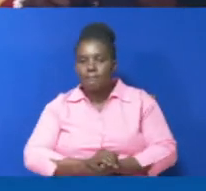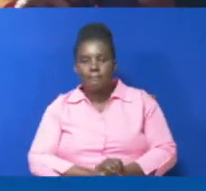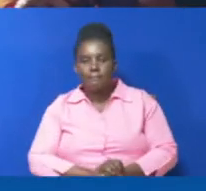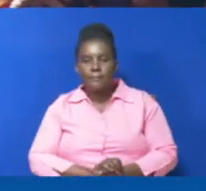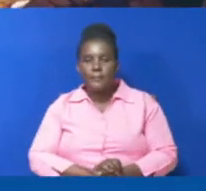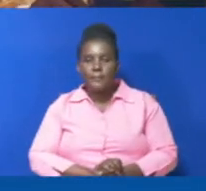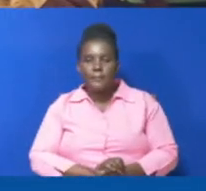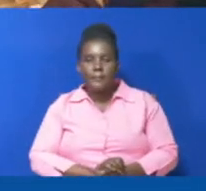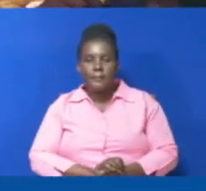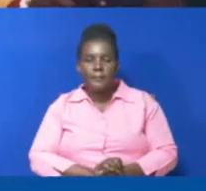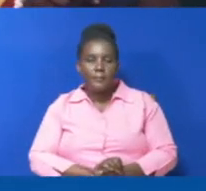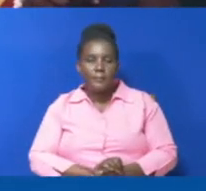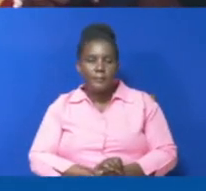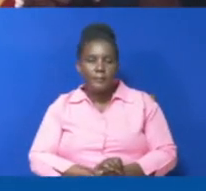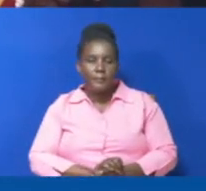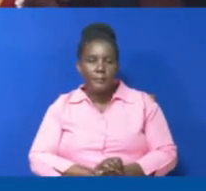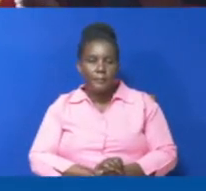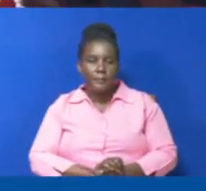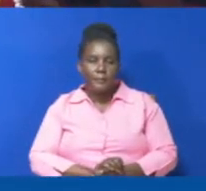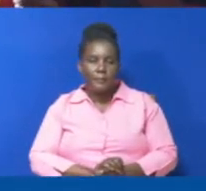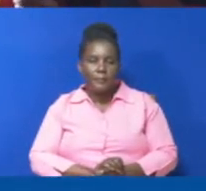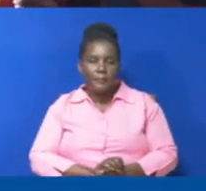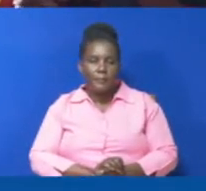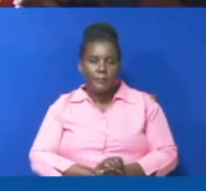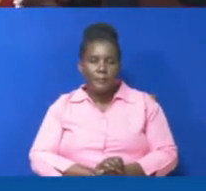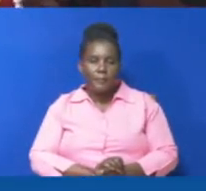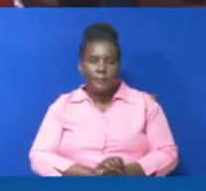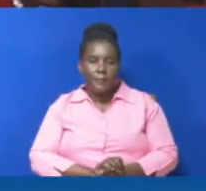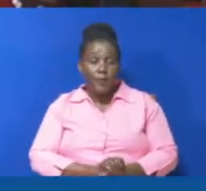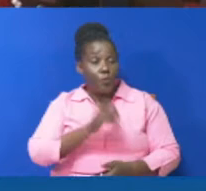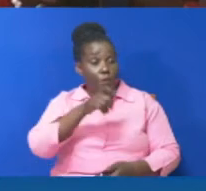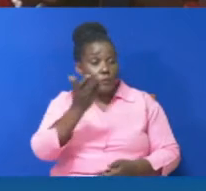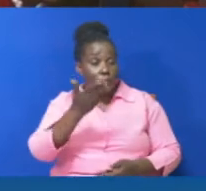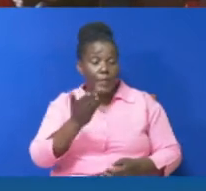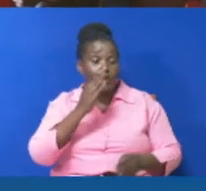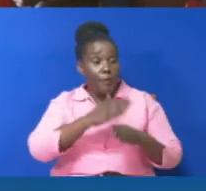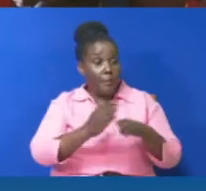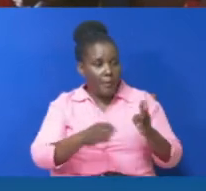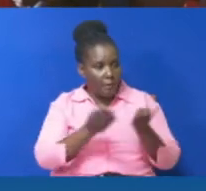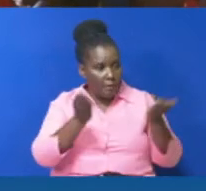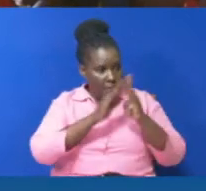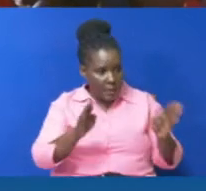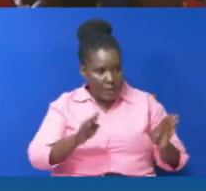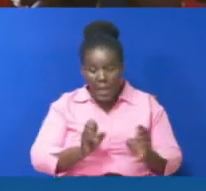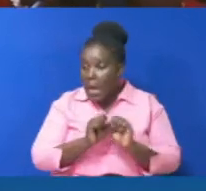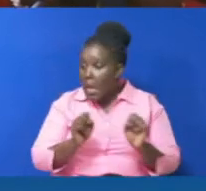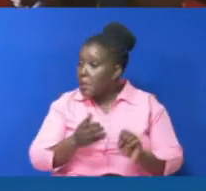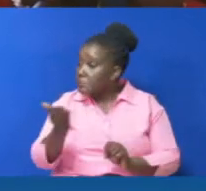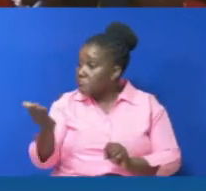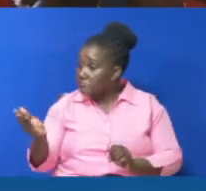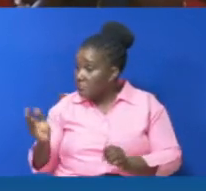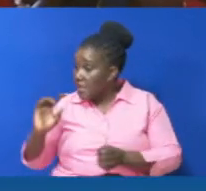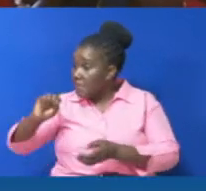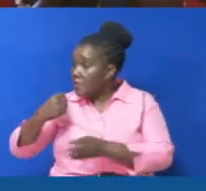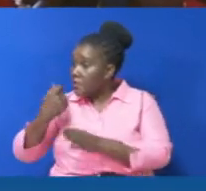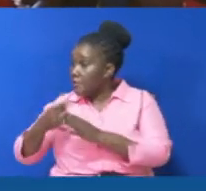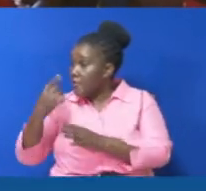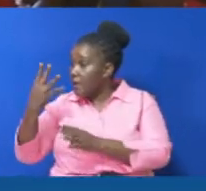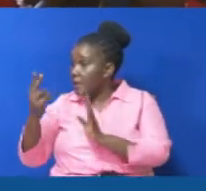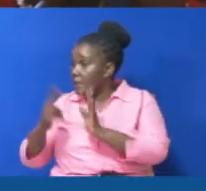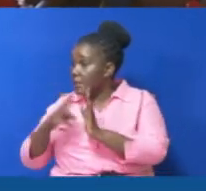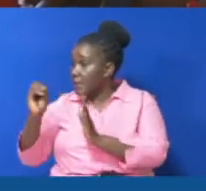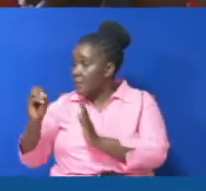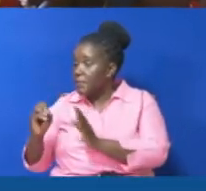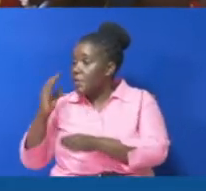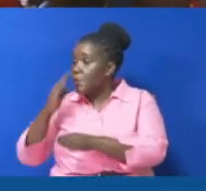kabaki. Wengine milioni 470 wamekamilisha ikatosheleza. Hapa milioni 470 hajatosha